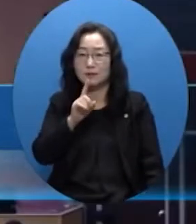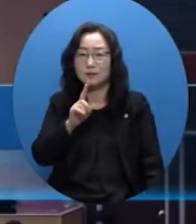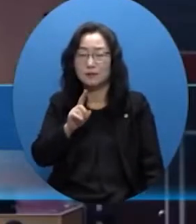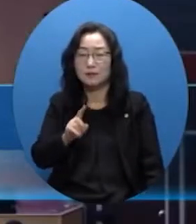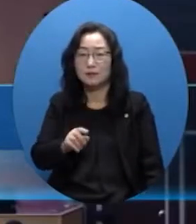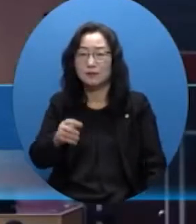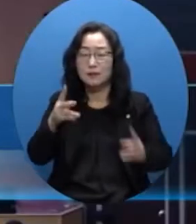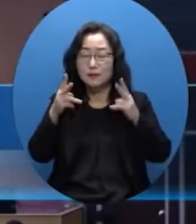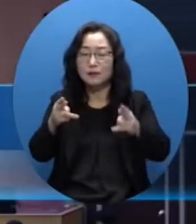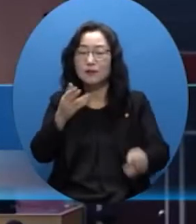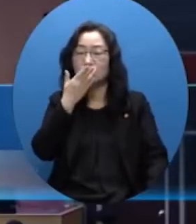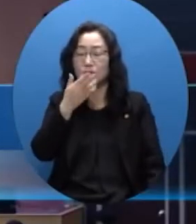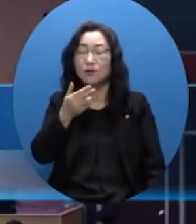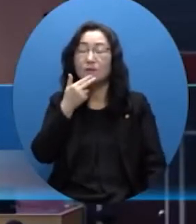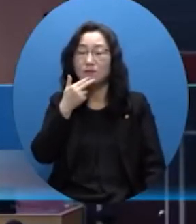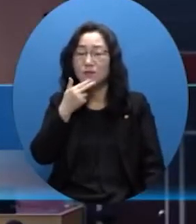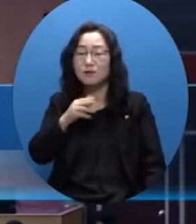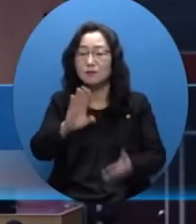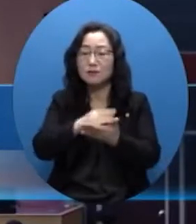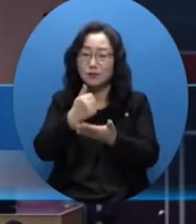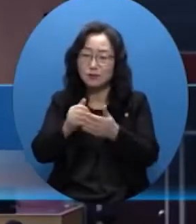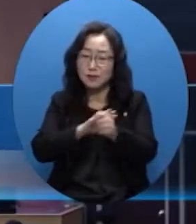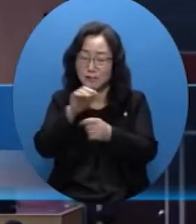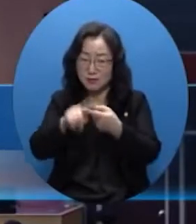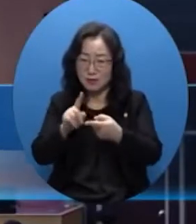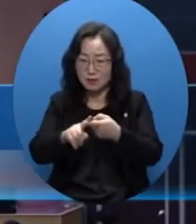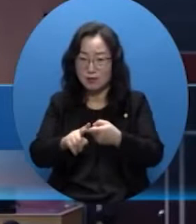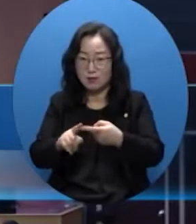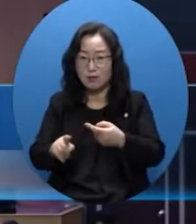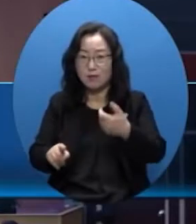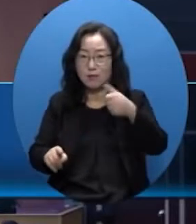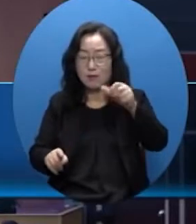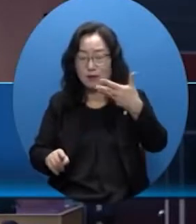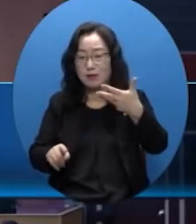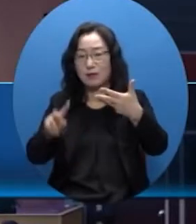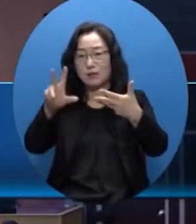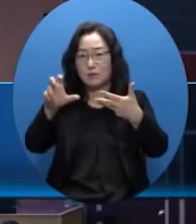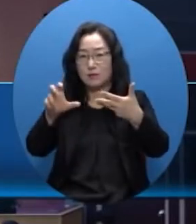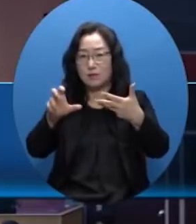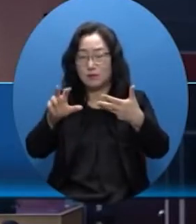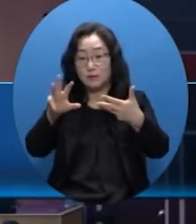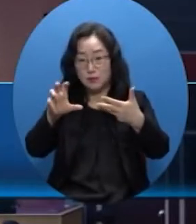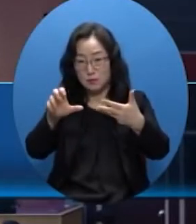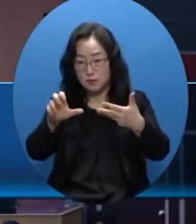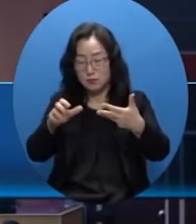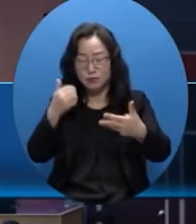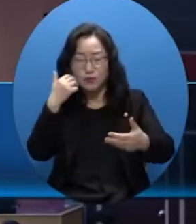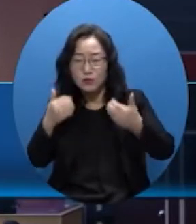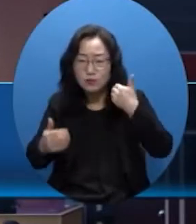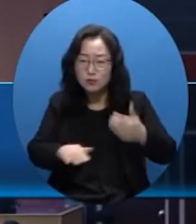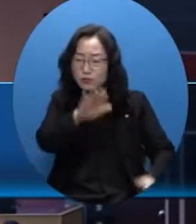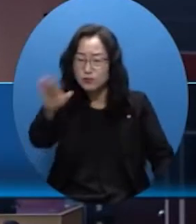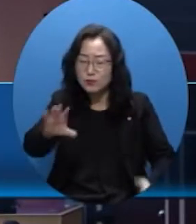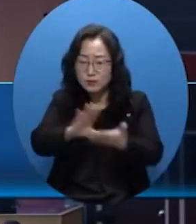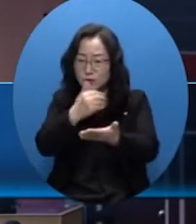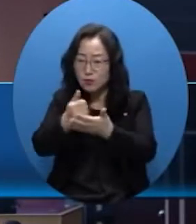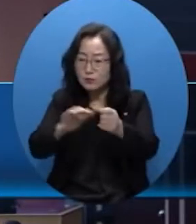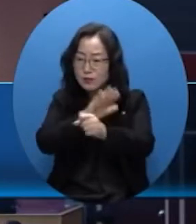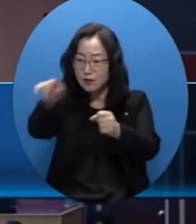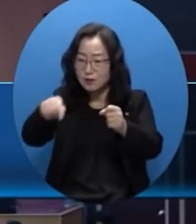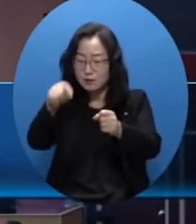그럴 수 없는 그리스도의 사랑에 대하여 로마서 8장의 15절에 이어 아주 고백합니다 누가 우릴 그리스도의 사랑에서